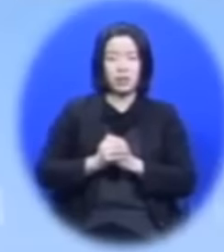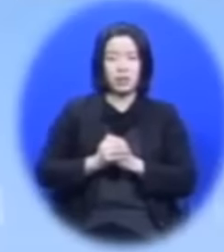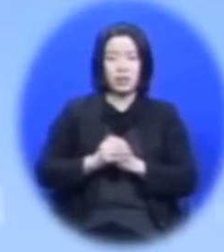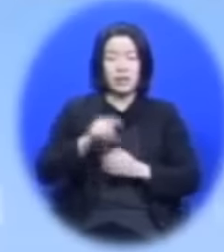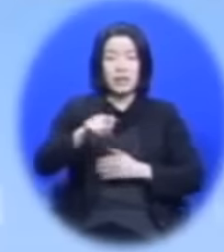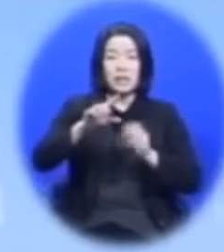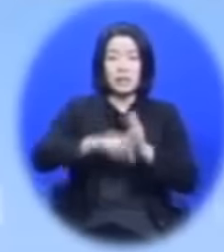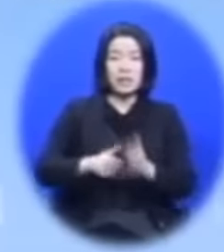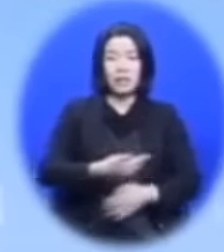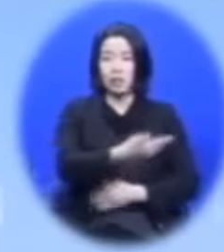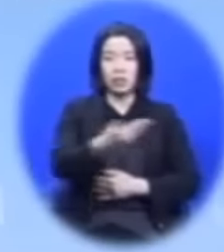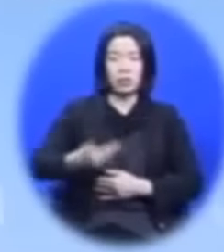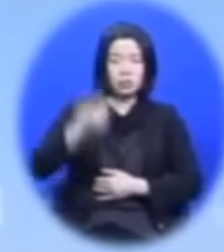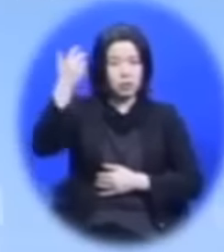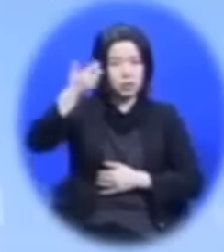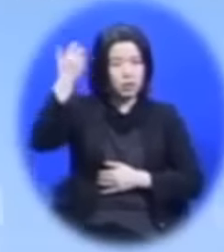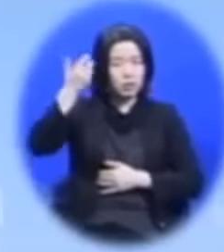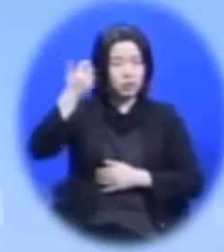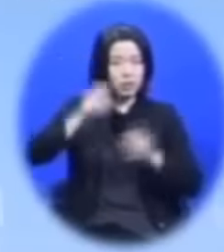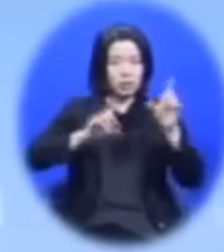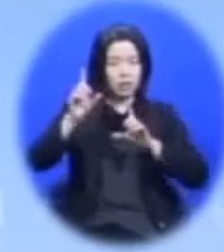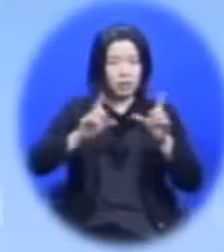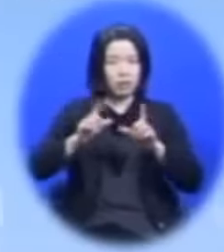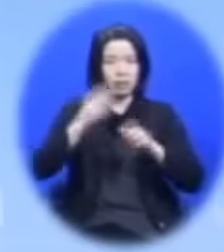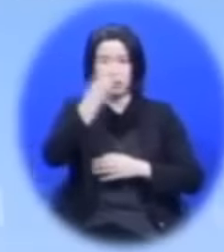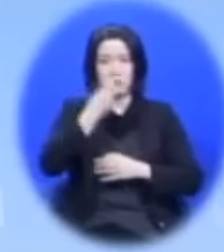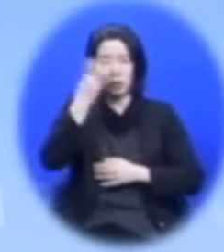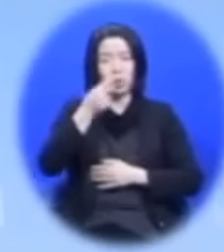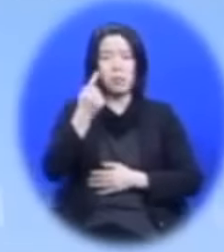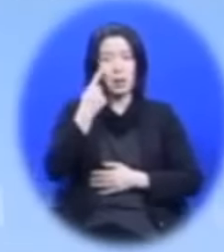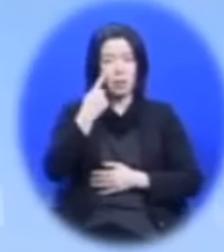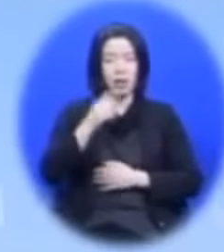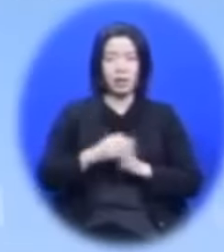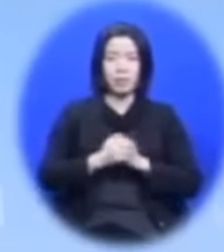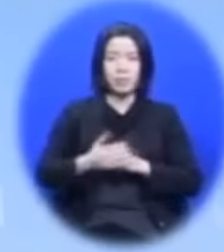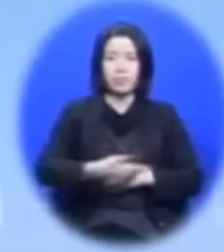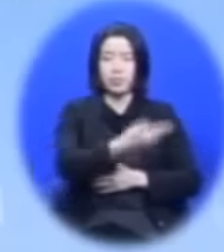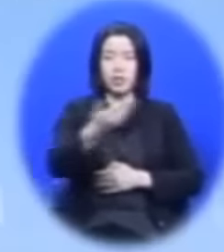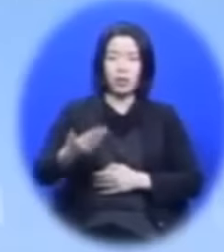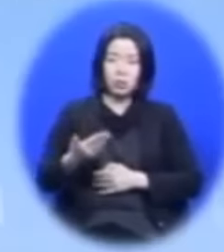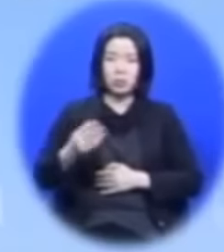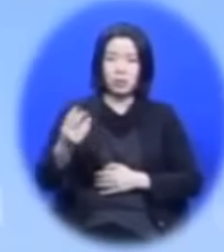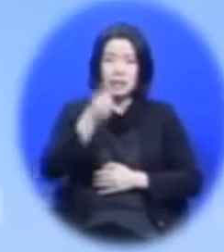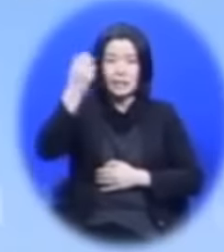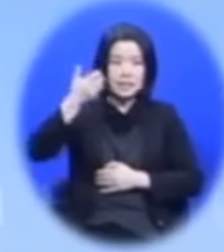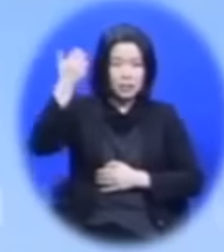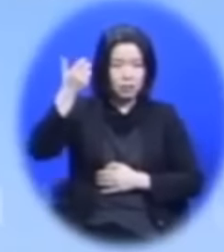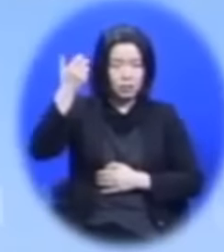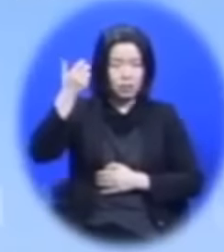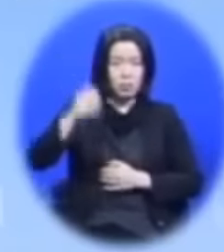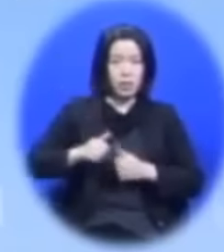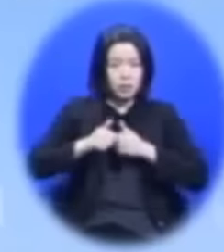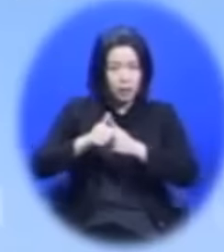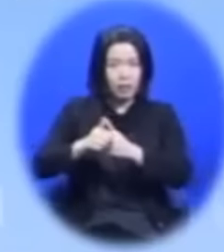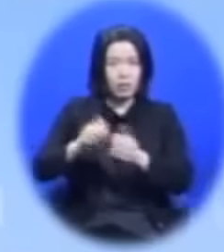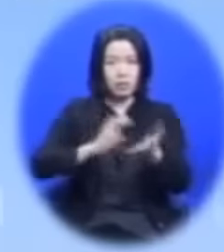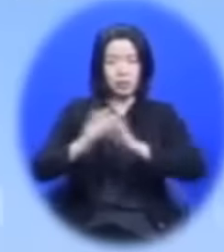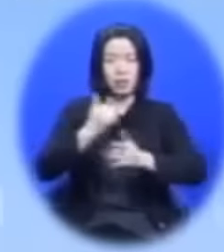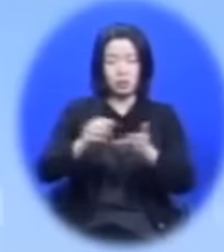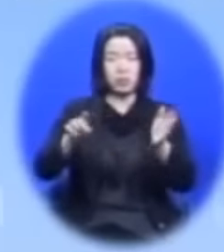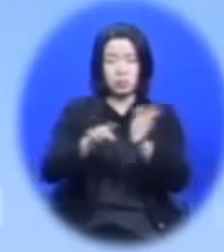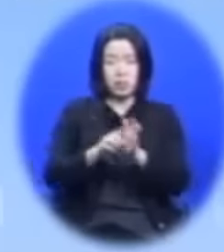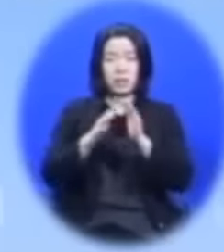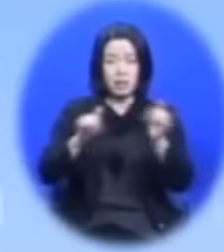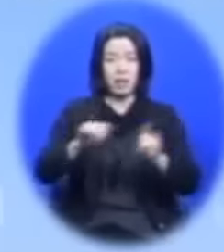이 시간에 여러분의 영적인 상태를 한번 점검해 보셔야 합니다. 여러분은 정말 성령에 의하여 예수를 믿는